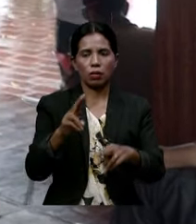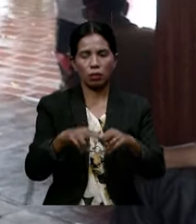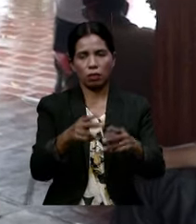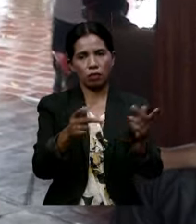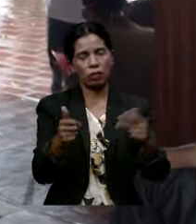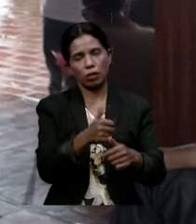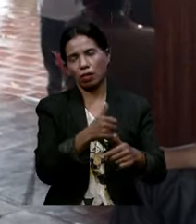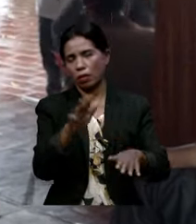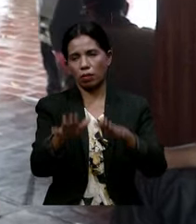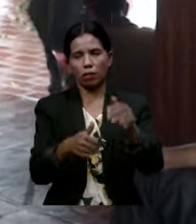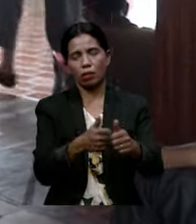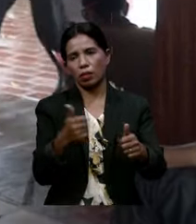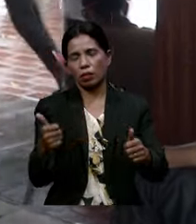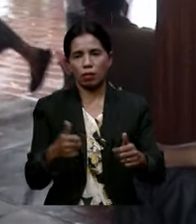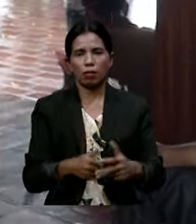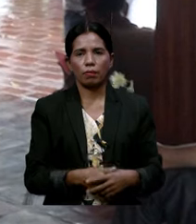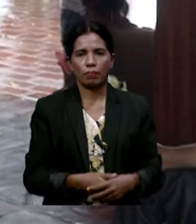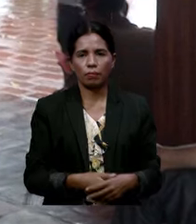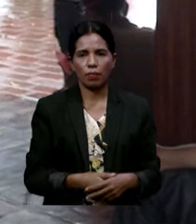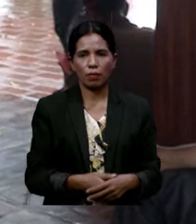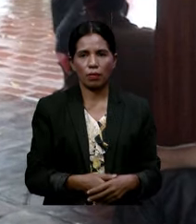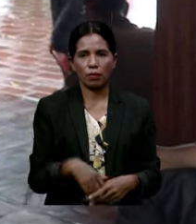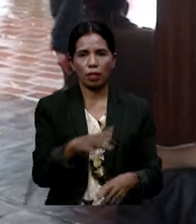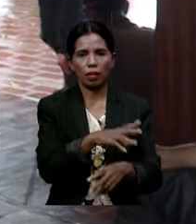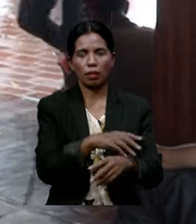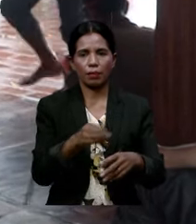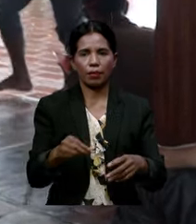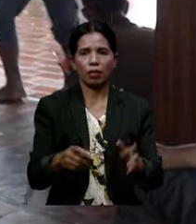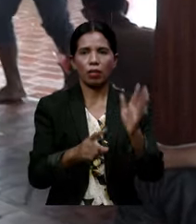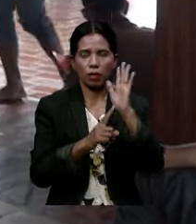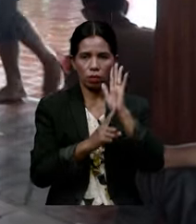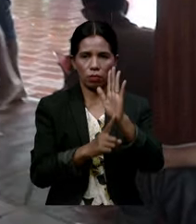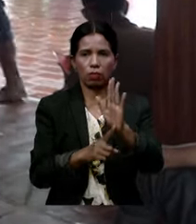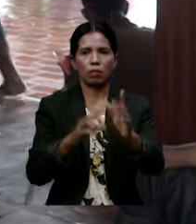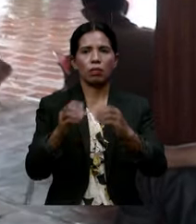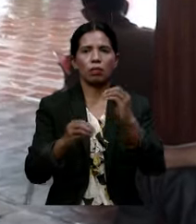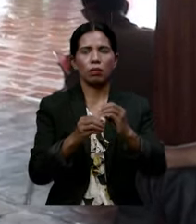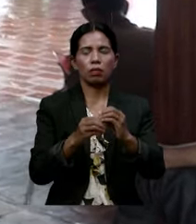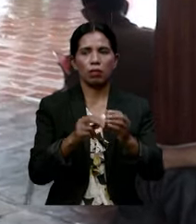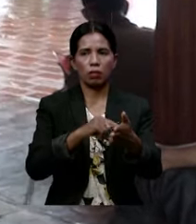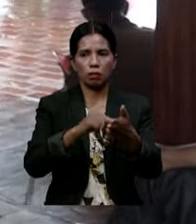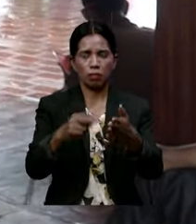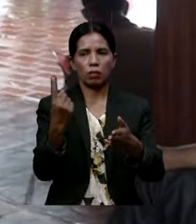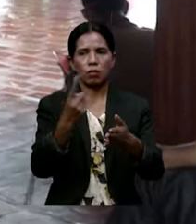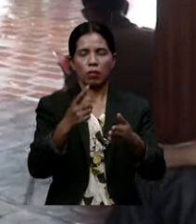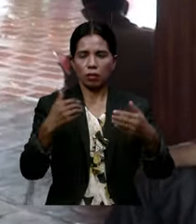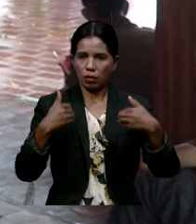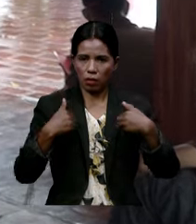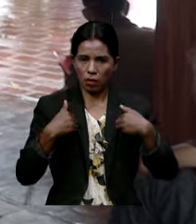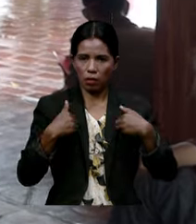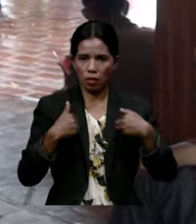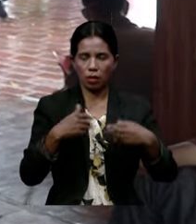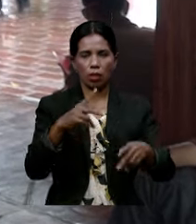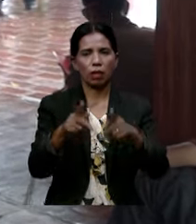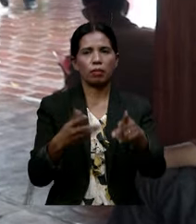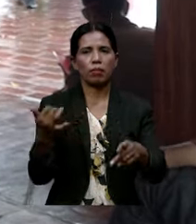seluk laut tiap fatin seluk kata sir layah nune inte saung ida maka ho di hatudu kata dado numero ne dano fatin existi liliu malok sira